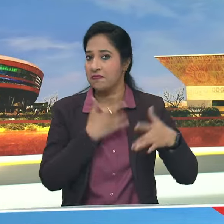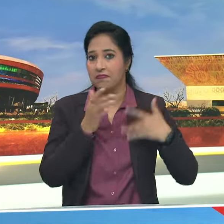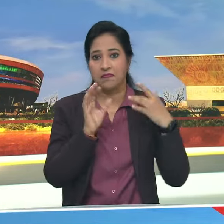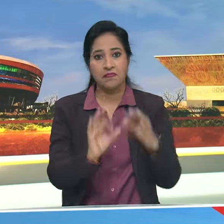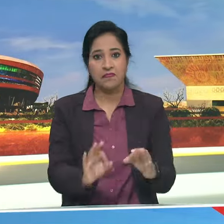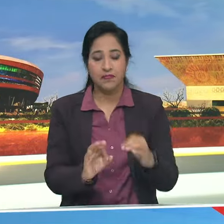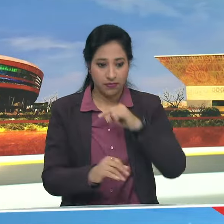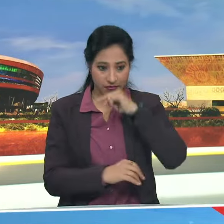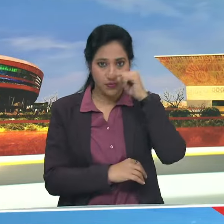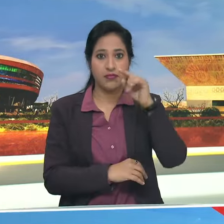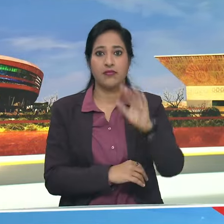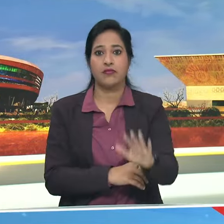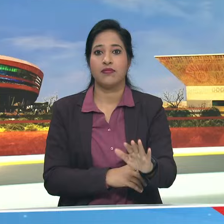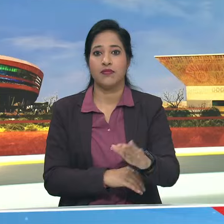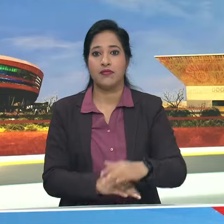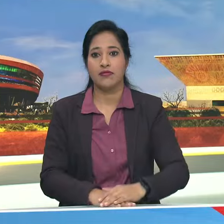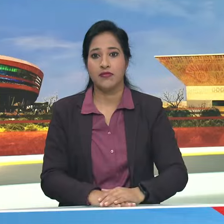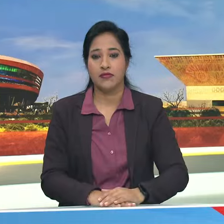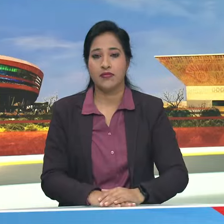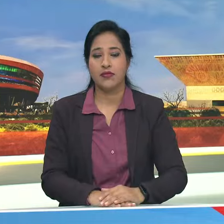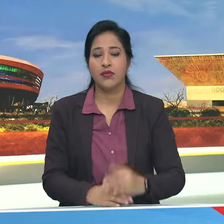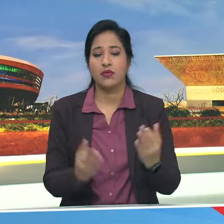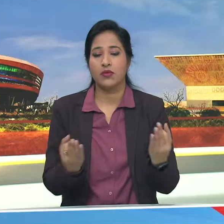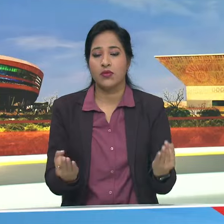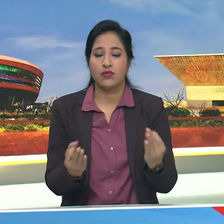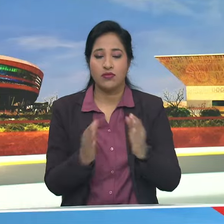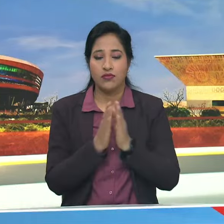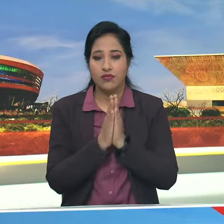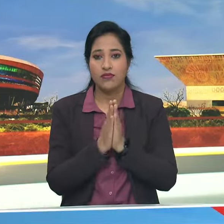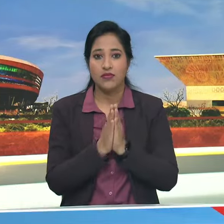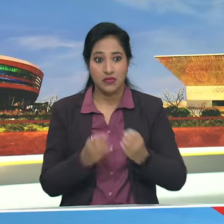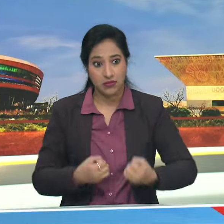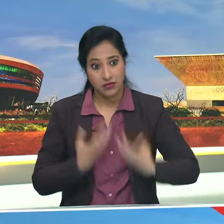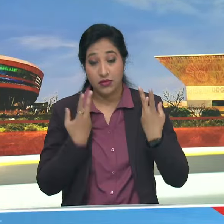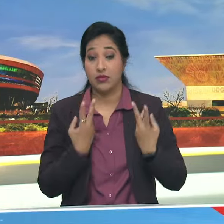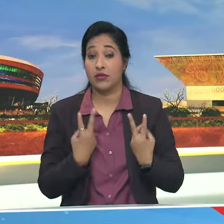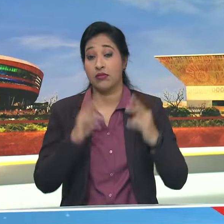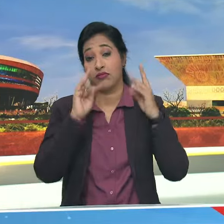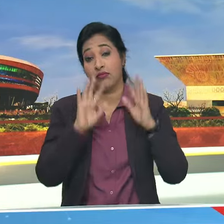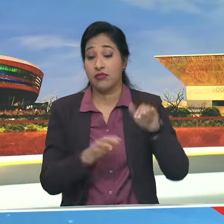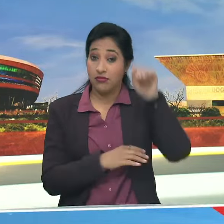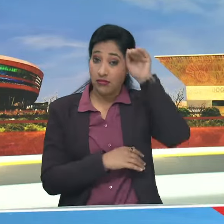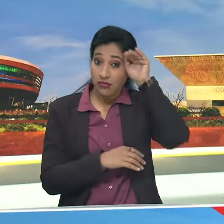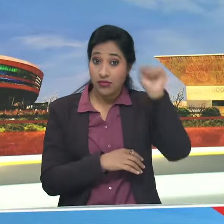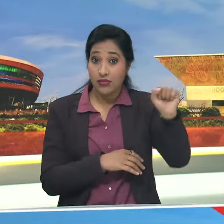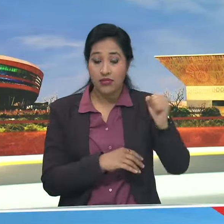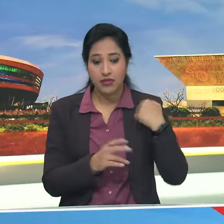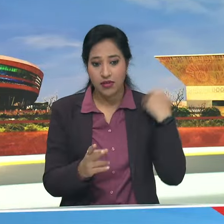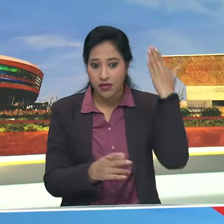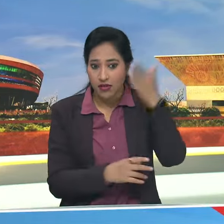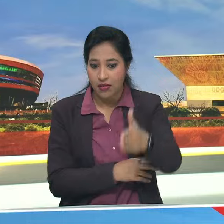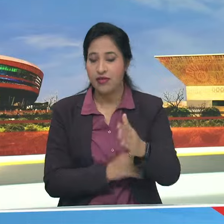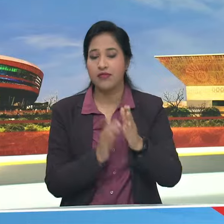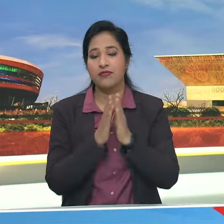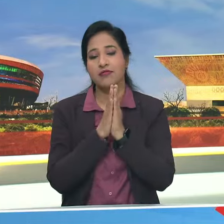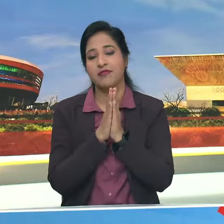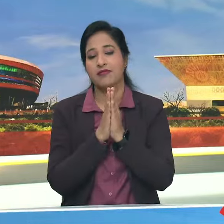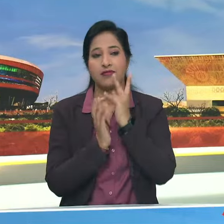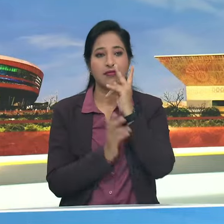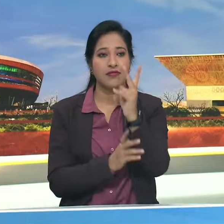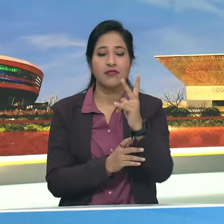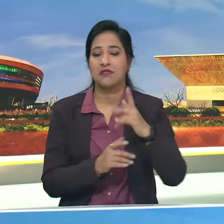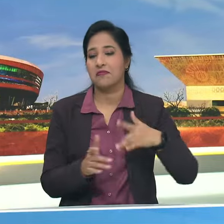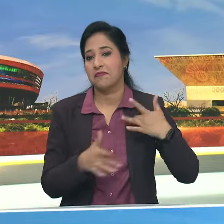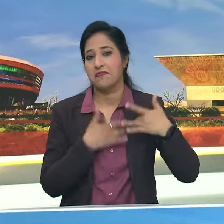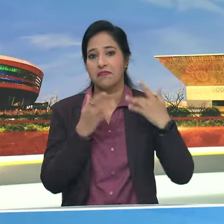आर प्राउड ऑफ दिस। ओम नमः शिवाय सर। बहुत खुशी हुआ सर विश्वनाथ दर्शन के लिए, और उनको सिर